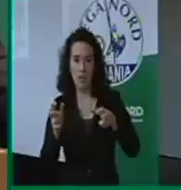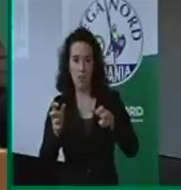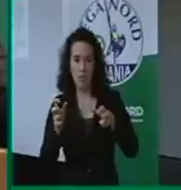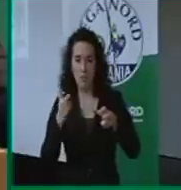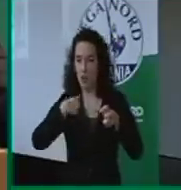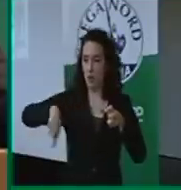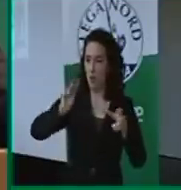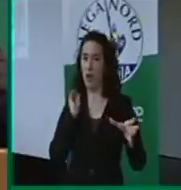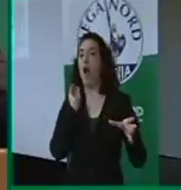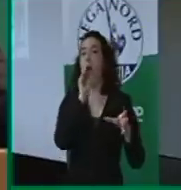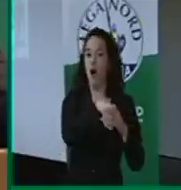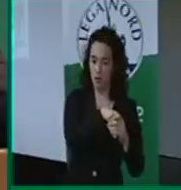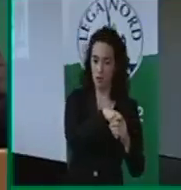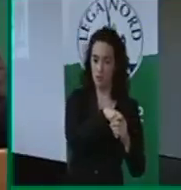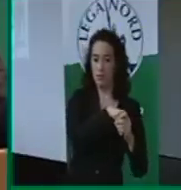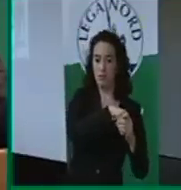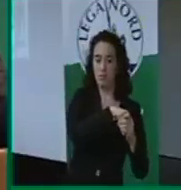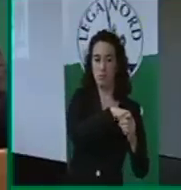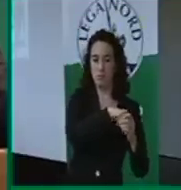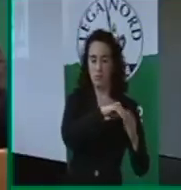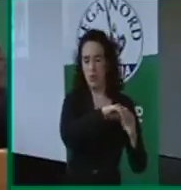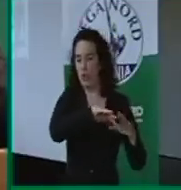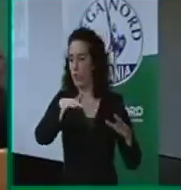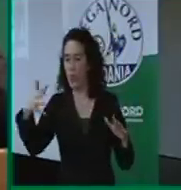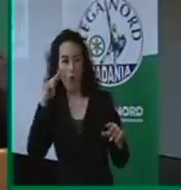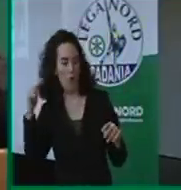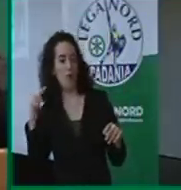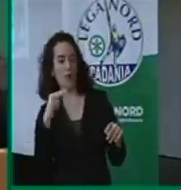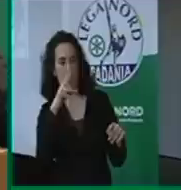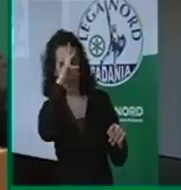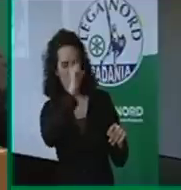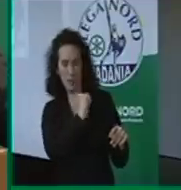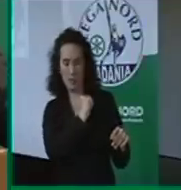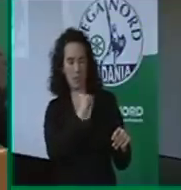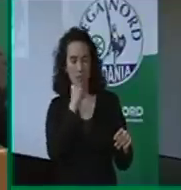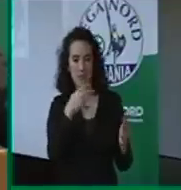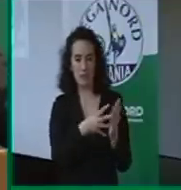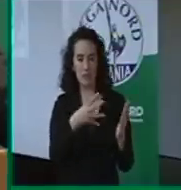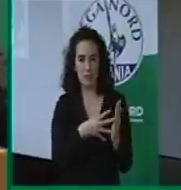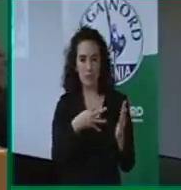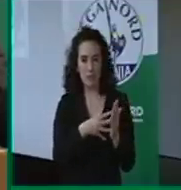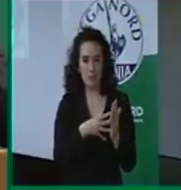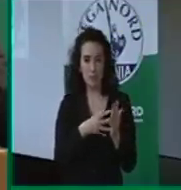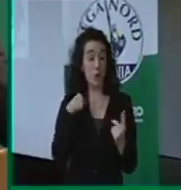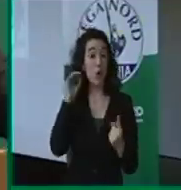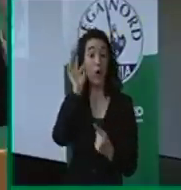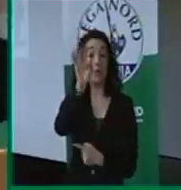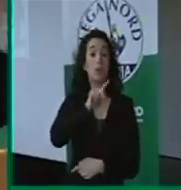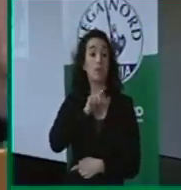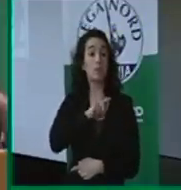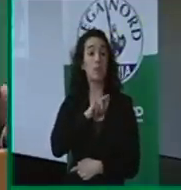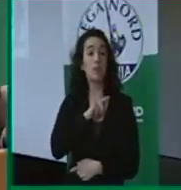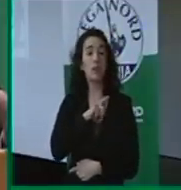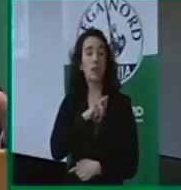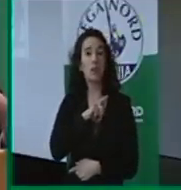in tanti anni che facciamo fatica a capire anche le cose più banali e quindi il mio intento sarà esclusivamente quello